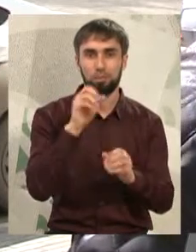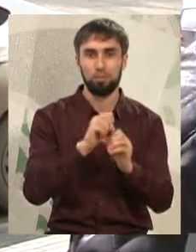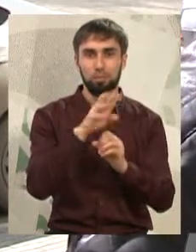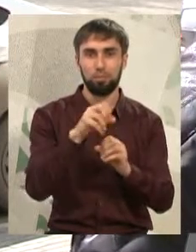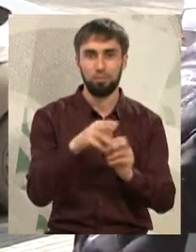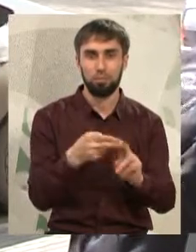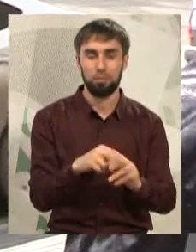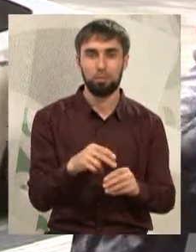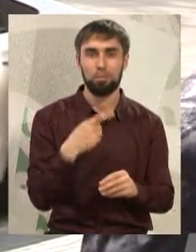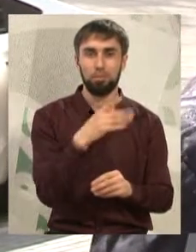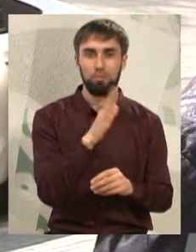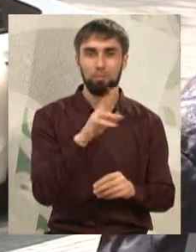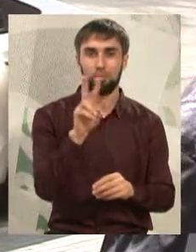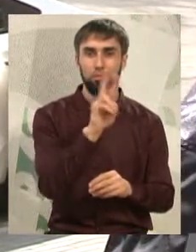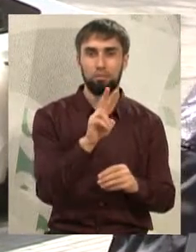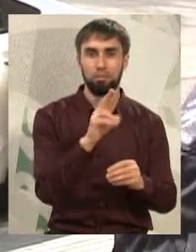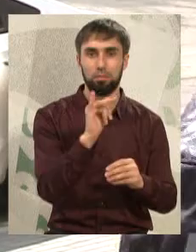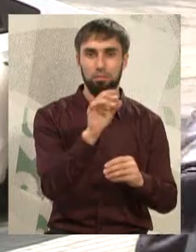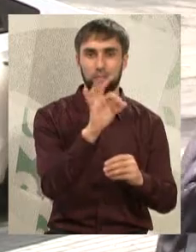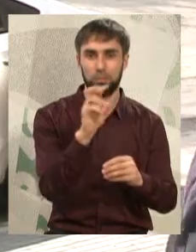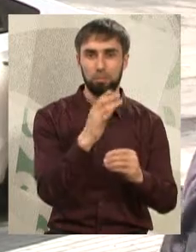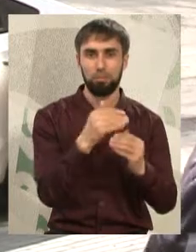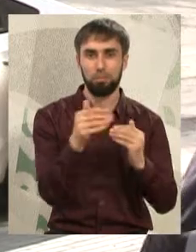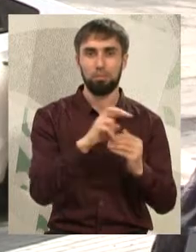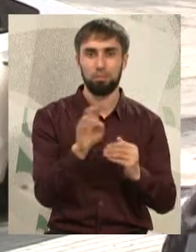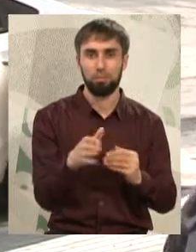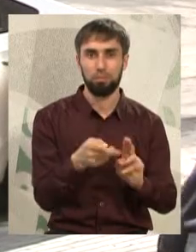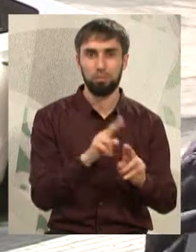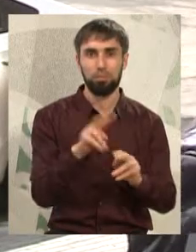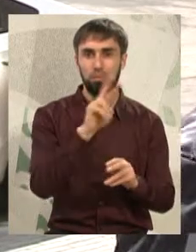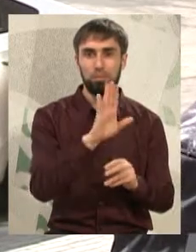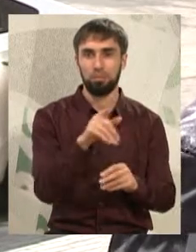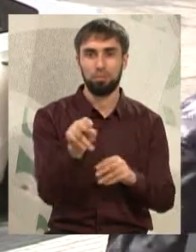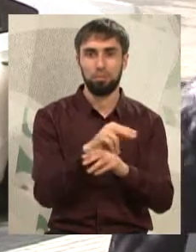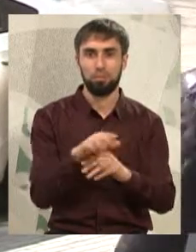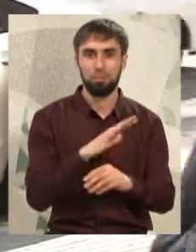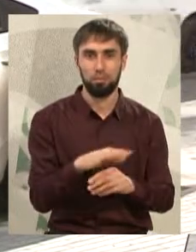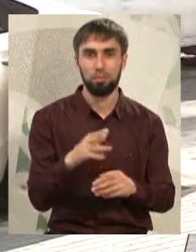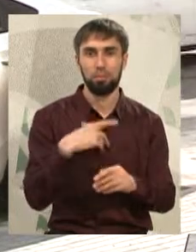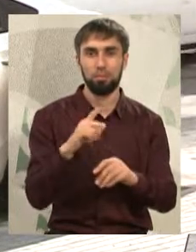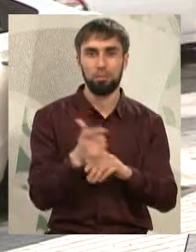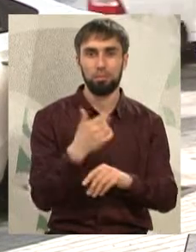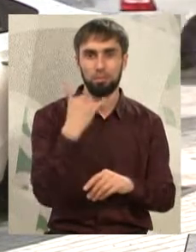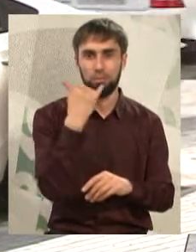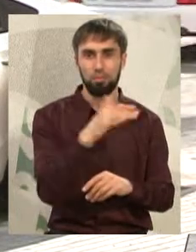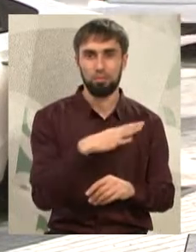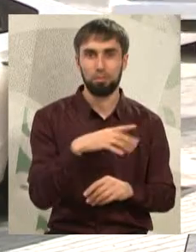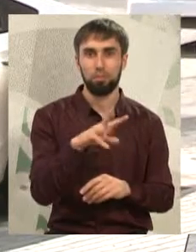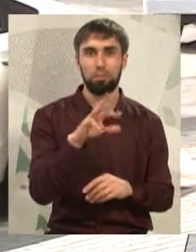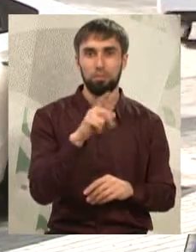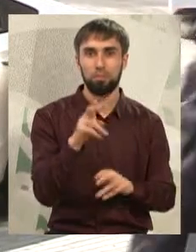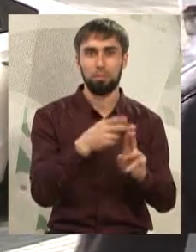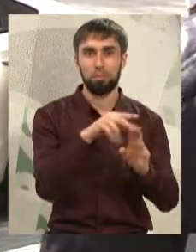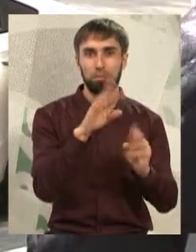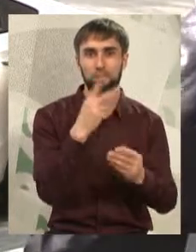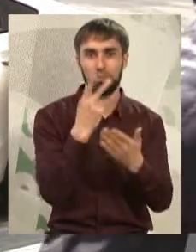сказали, после двух придут, сделают. Я пришел после двух, тут ничего не сделали. Опять позвонил. Вот Магомед тут тоже был, он это все